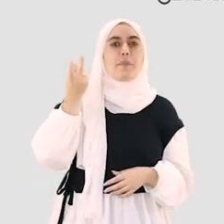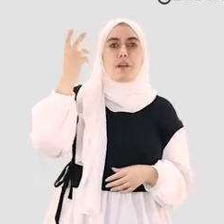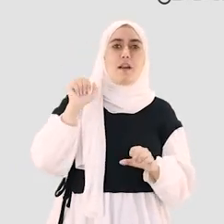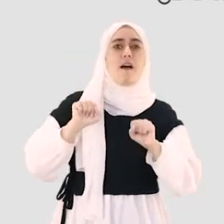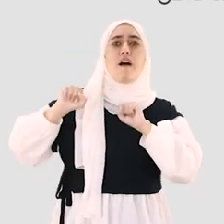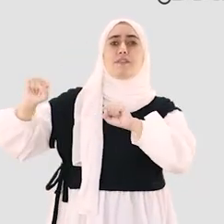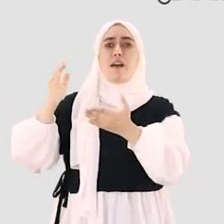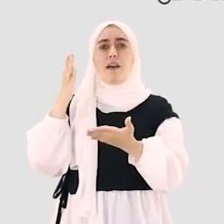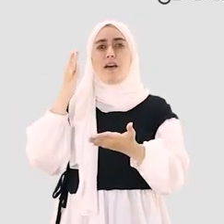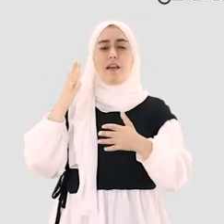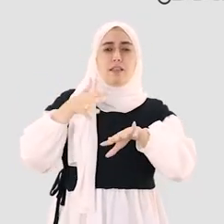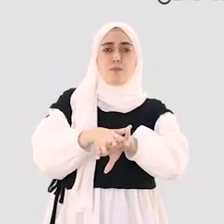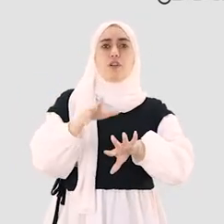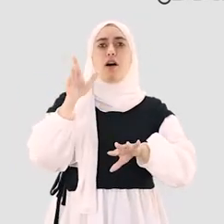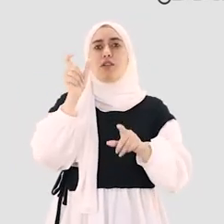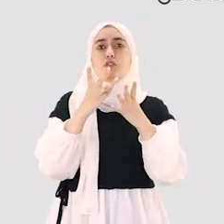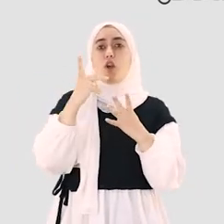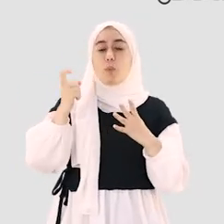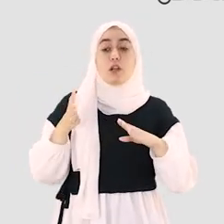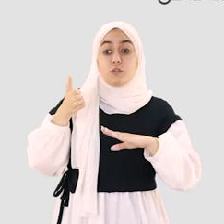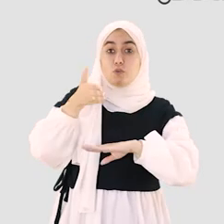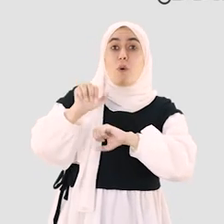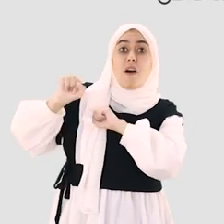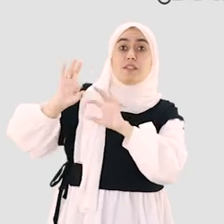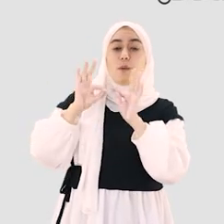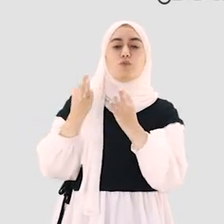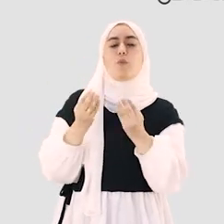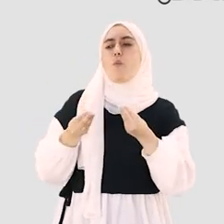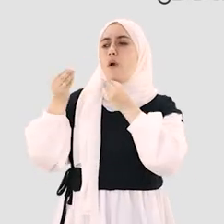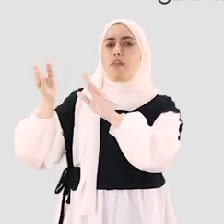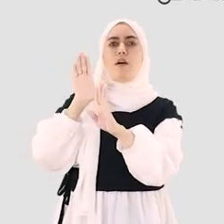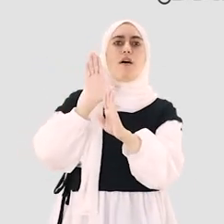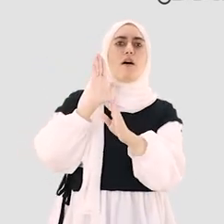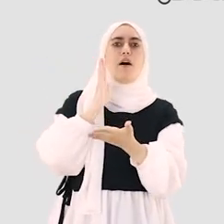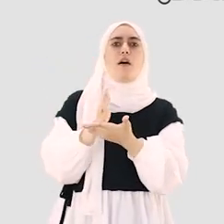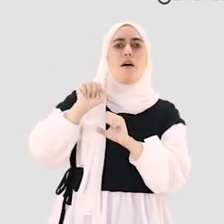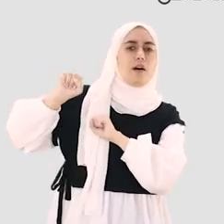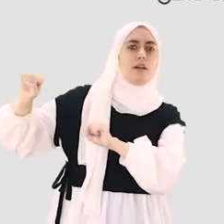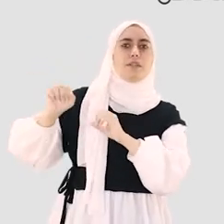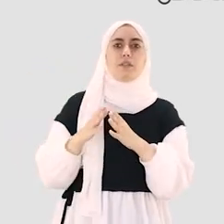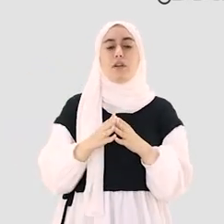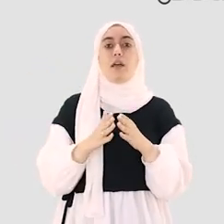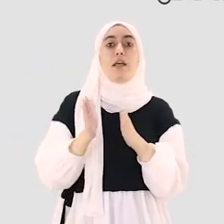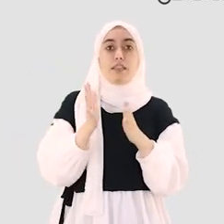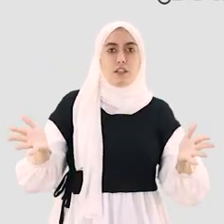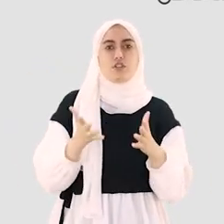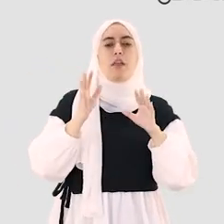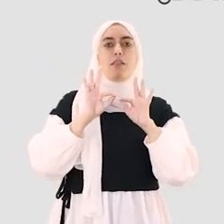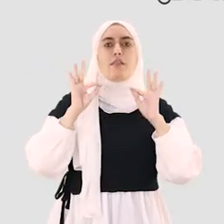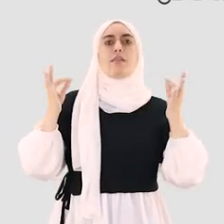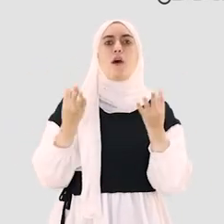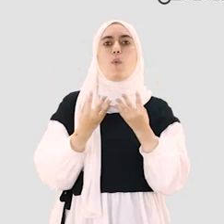والابداع والابتكار في مجال دمج الاشخاص ذوي الاعاقه في مجتمعهم واعطائهم حقوقهم